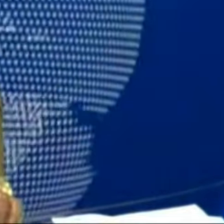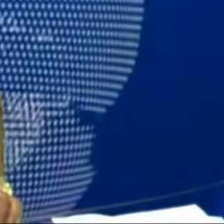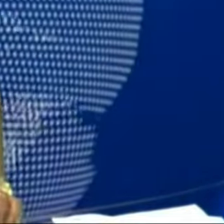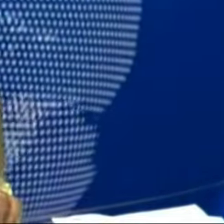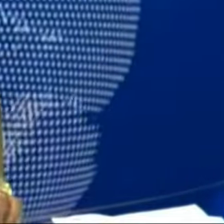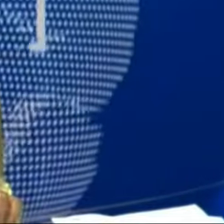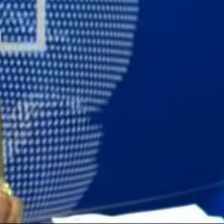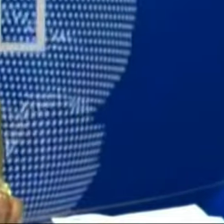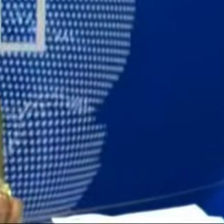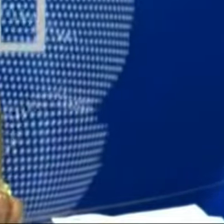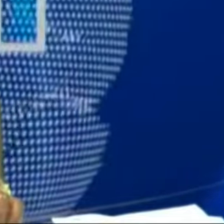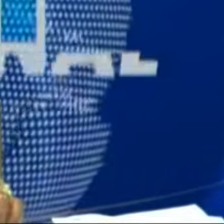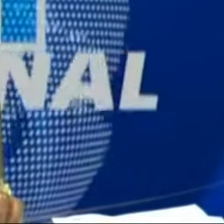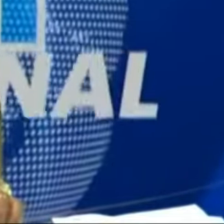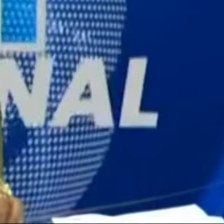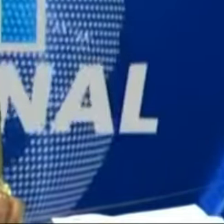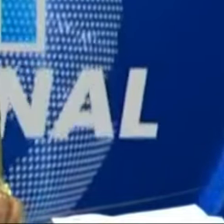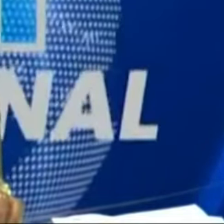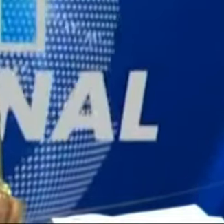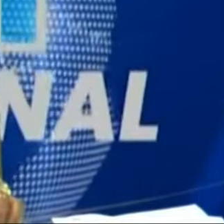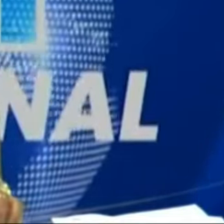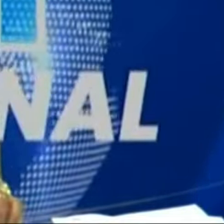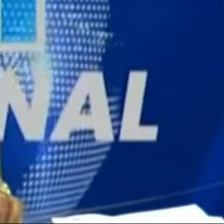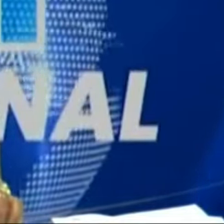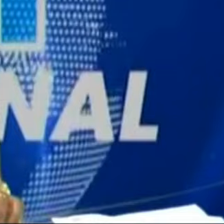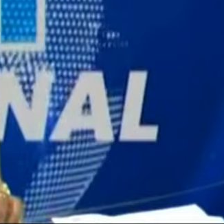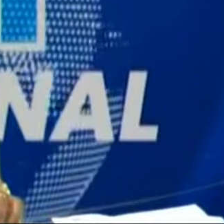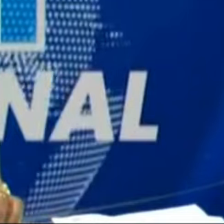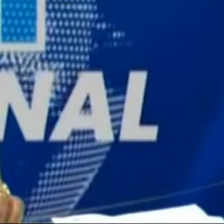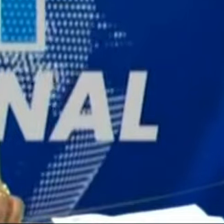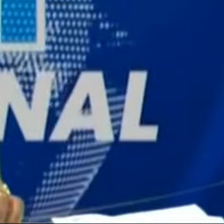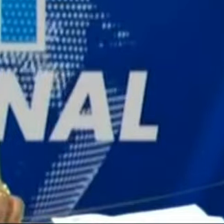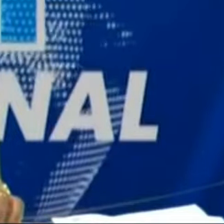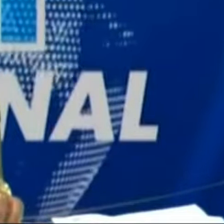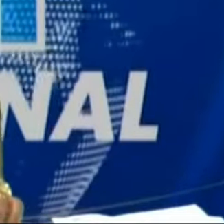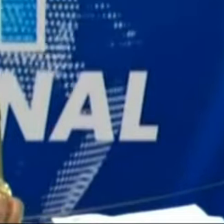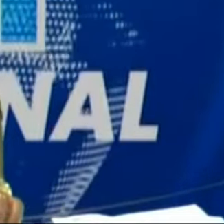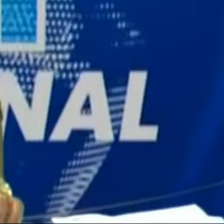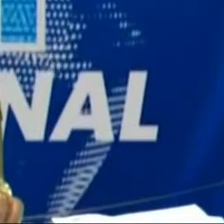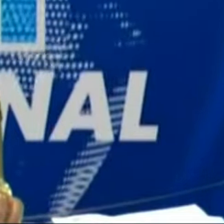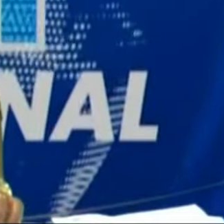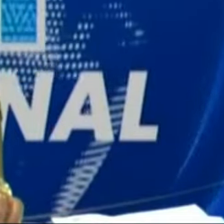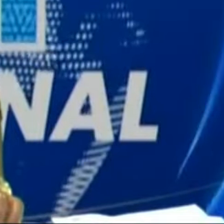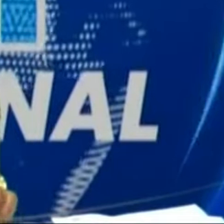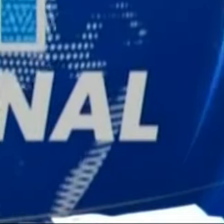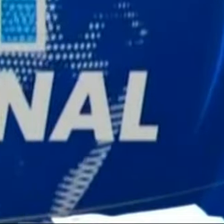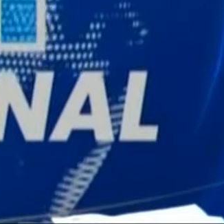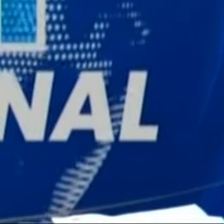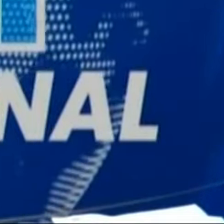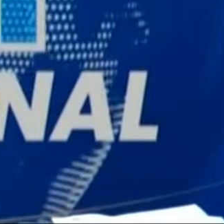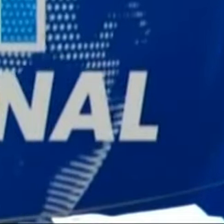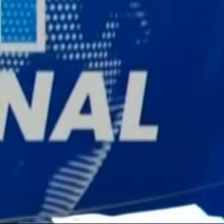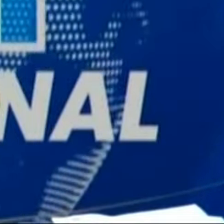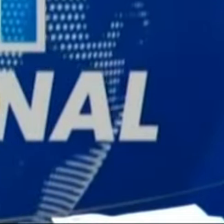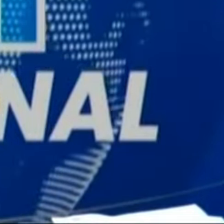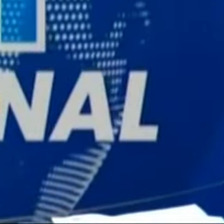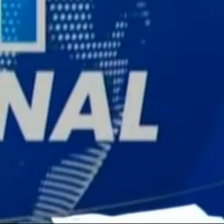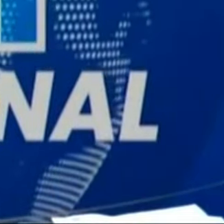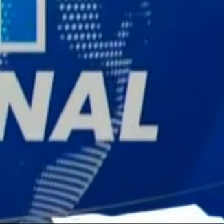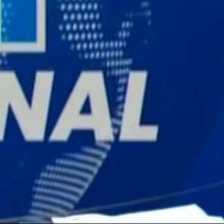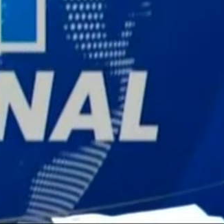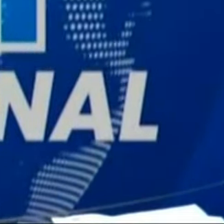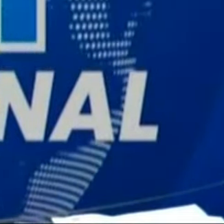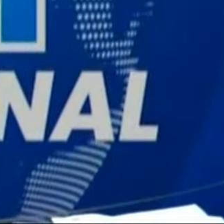En RDC, la cérémonie officielle a eu lieu à la cité de Kassangoulou. La population a été sensibilisée sur les dangers